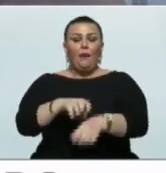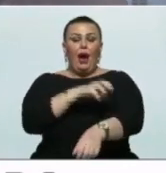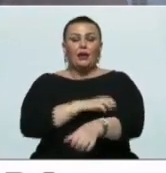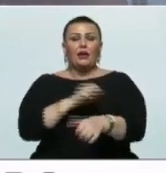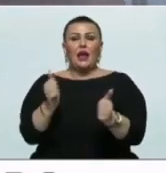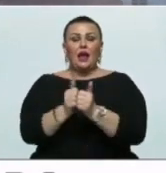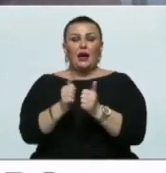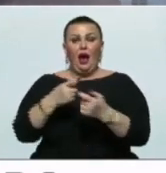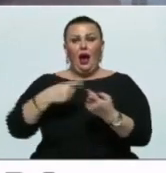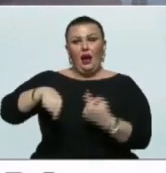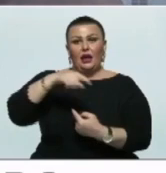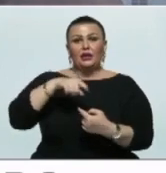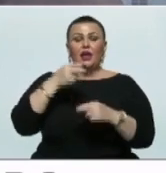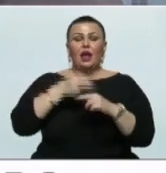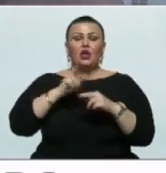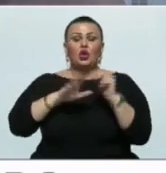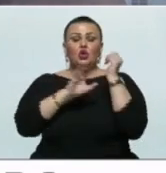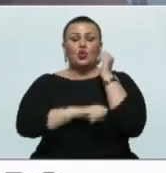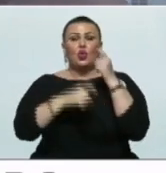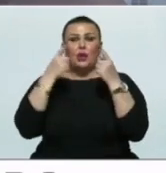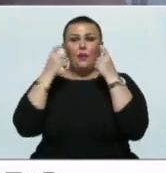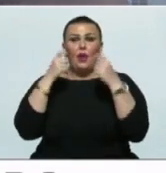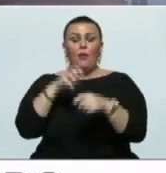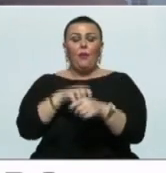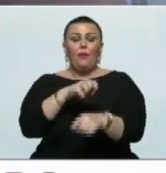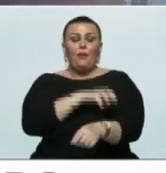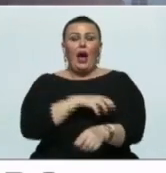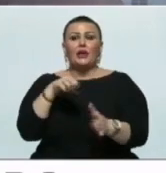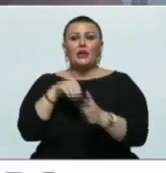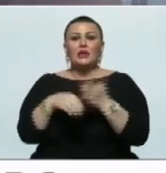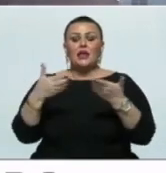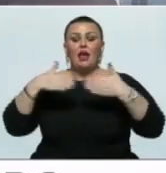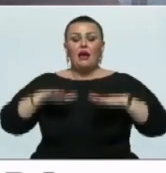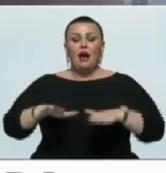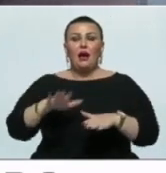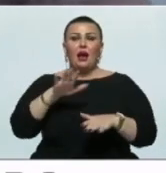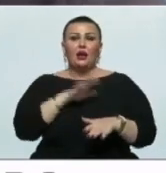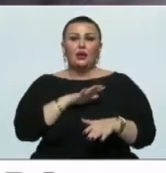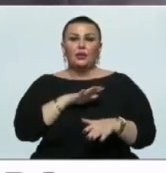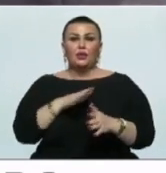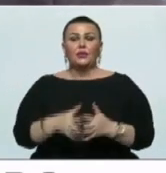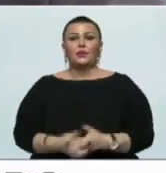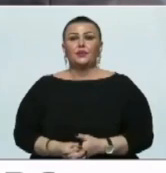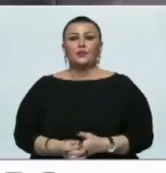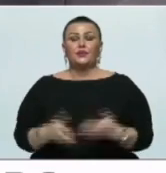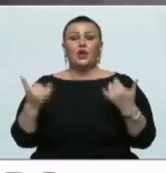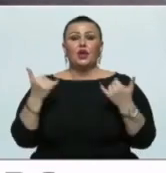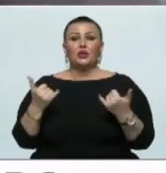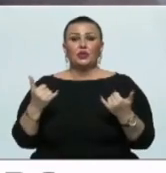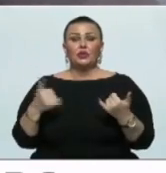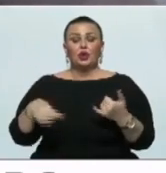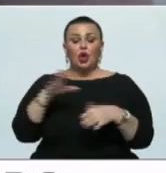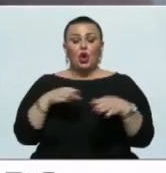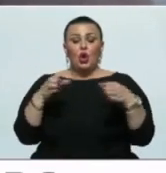arasında. Sizdən alaq ən son məlumatları, partiyalar nə qərar verdilər bu təzkirə ilə ilgili? Şimdi tabii